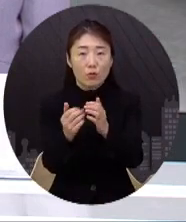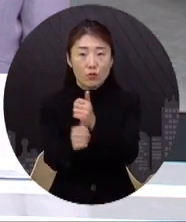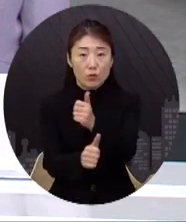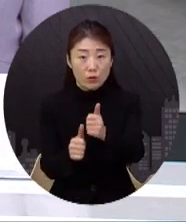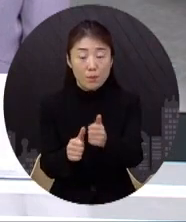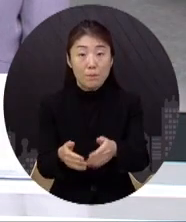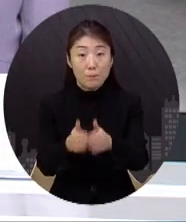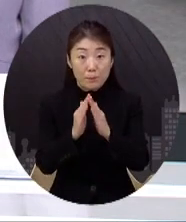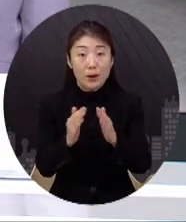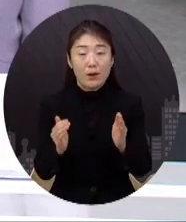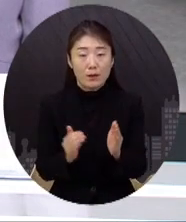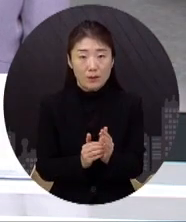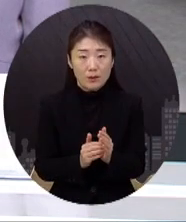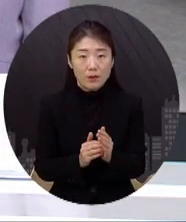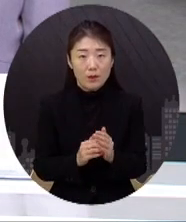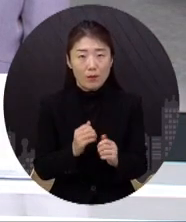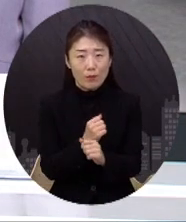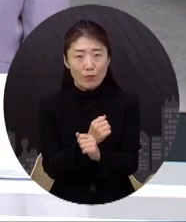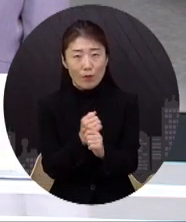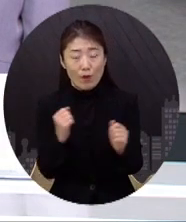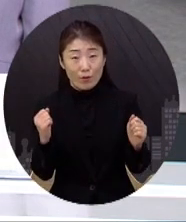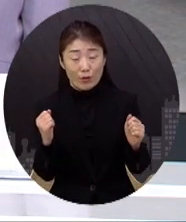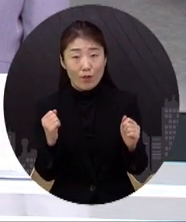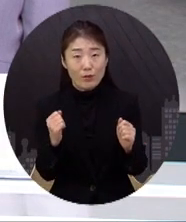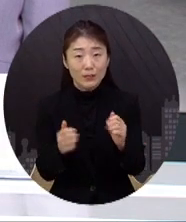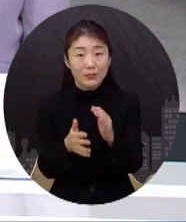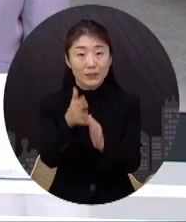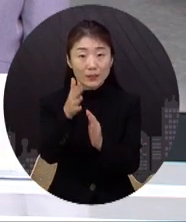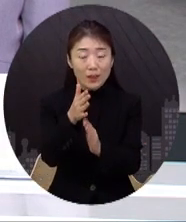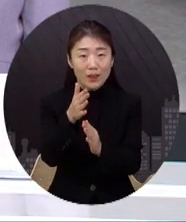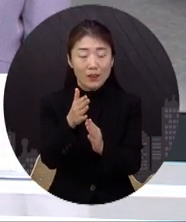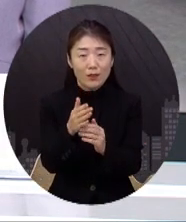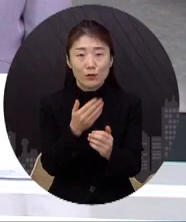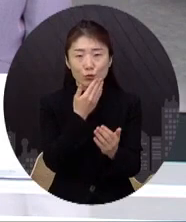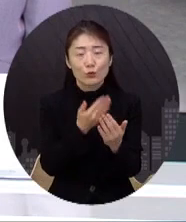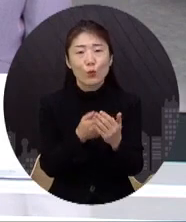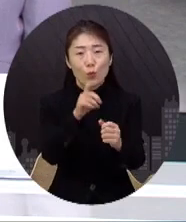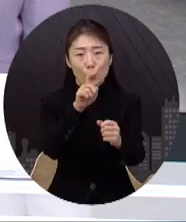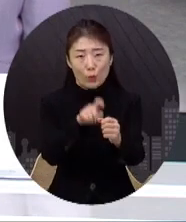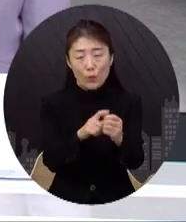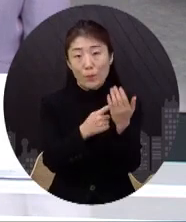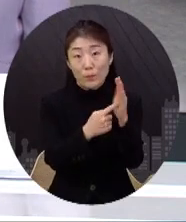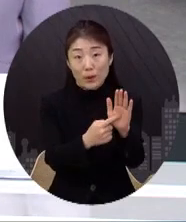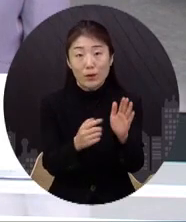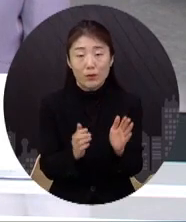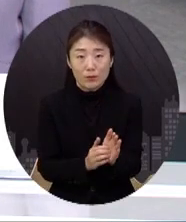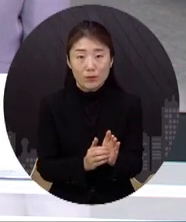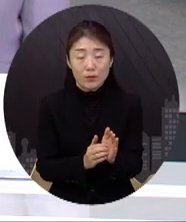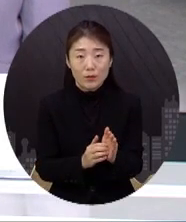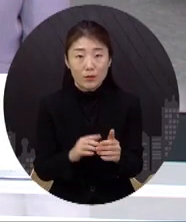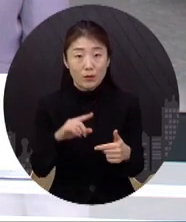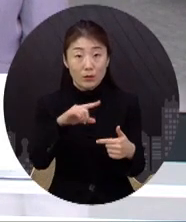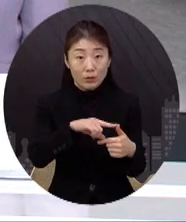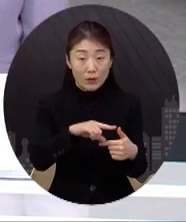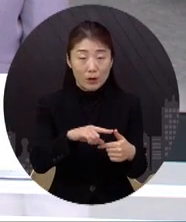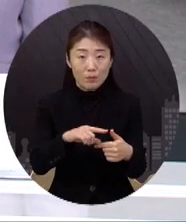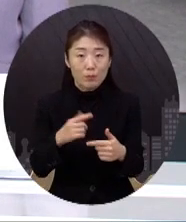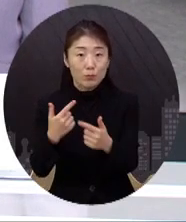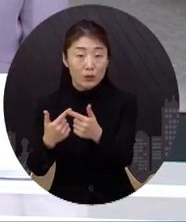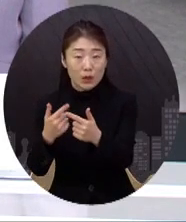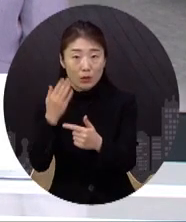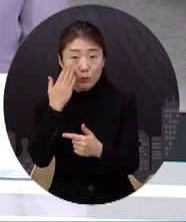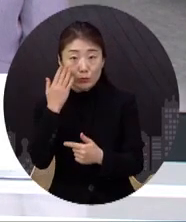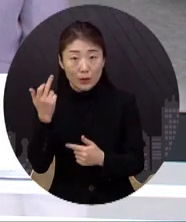출범했습니다. 초광역 단위로 뭉치는 메가시티를 주요 목표로 제시했습니다. 경상남도가 부산, 울산과